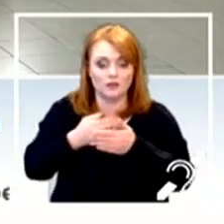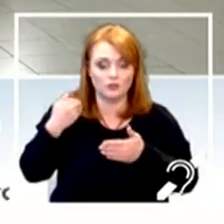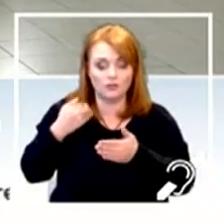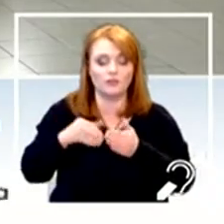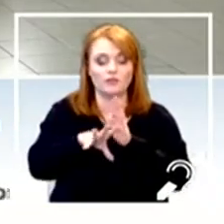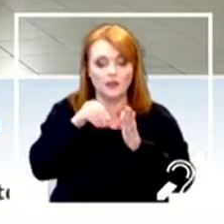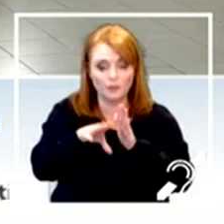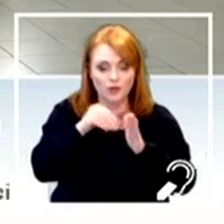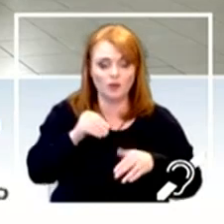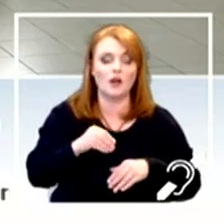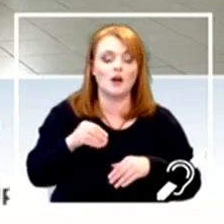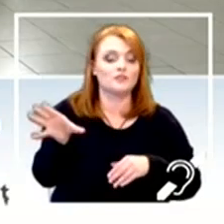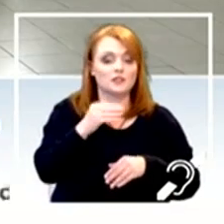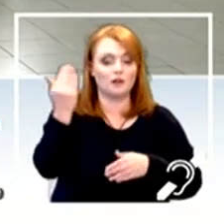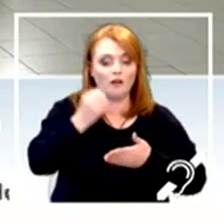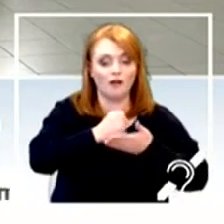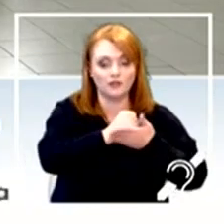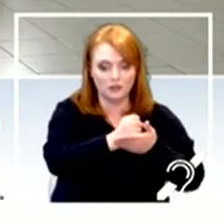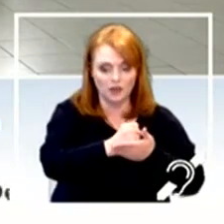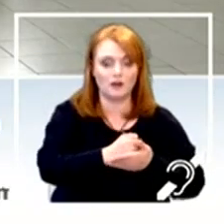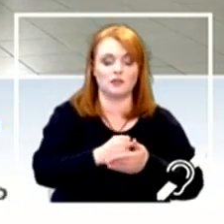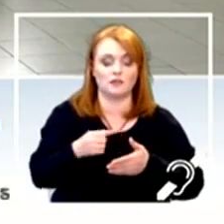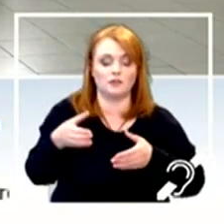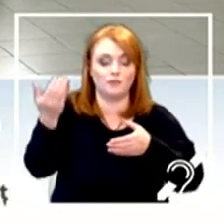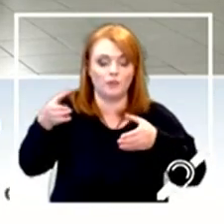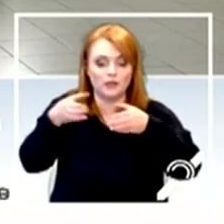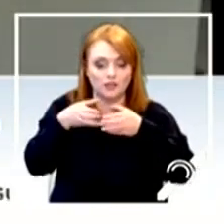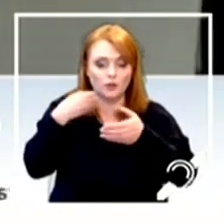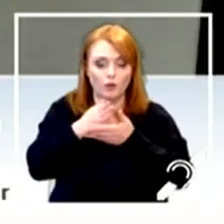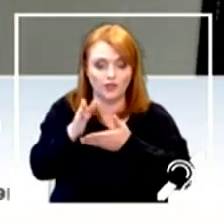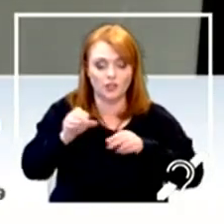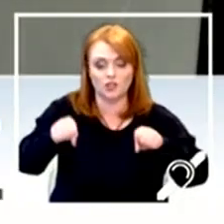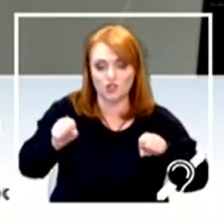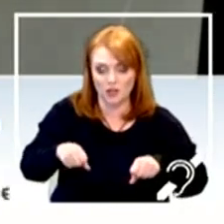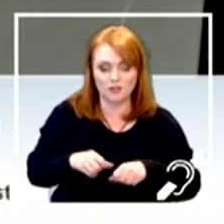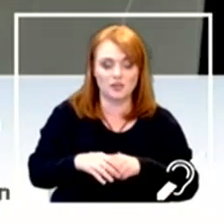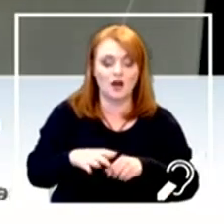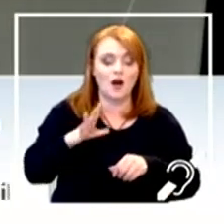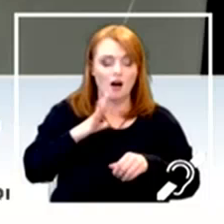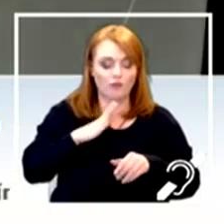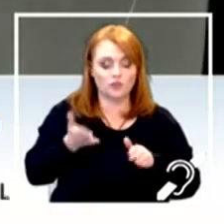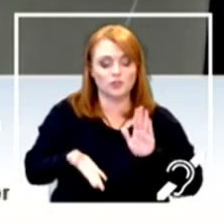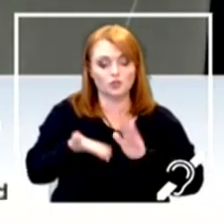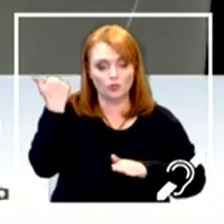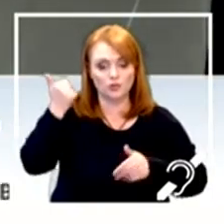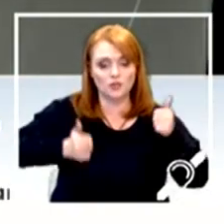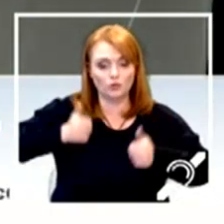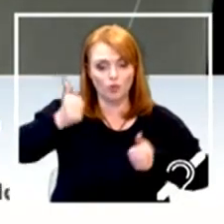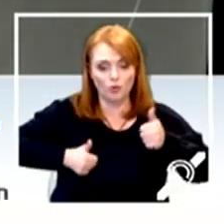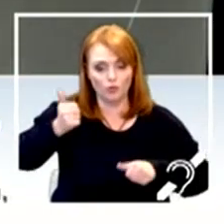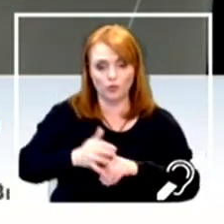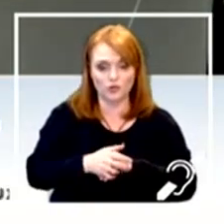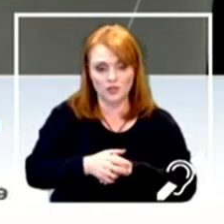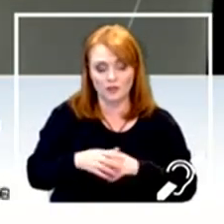a tuturor candidaților formațiunii din cursa electorală prin decizia Comisiei pentru Situații Excepționale.